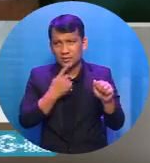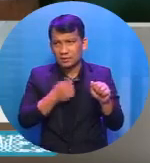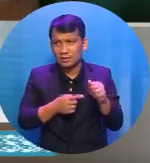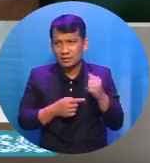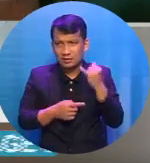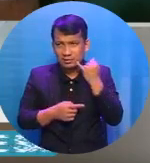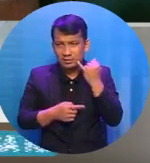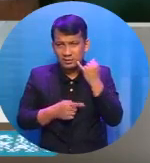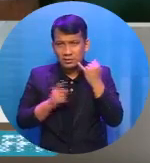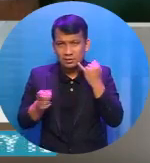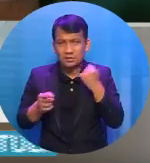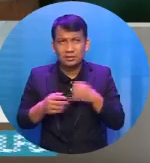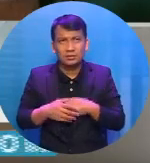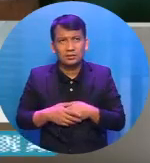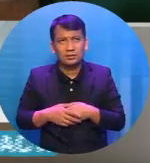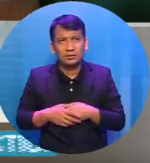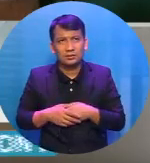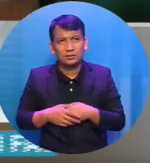Alias Jessa.